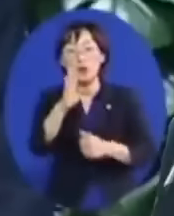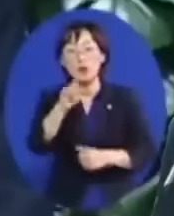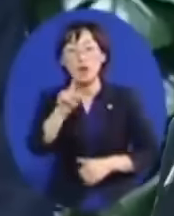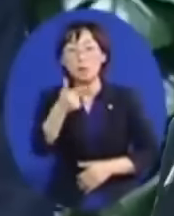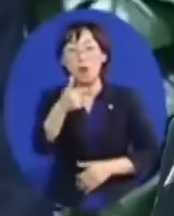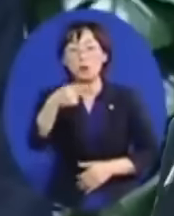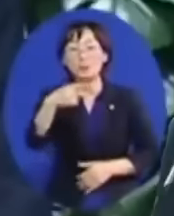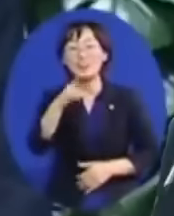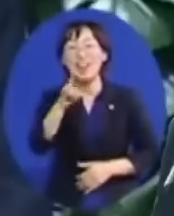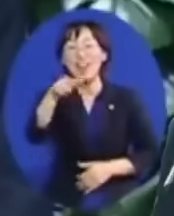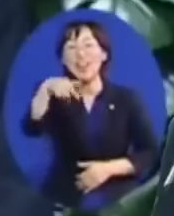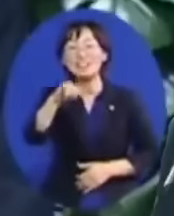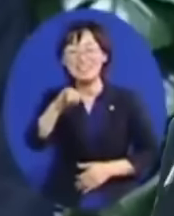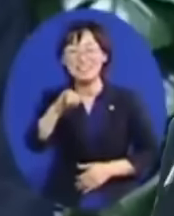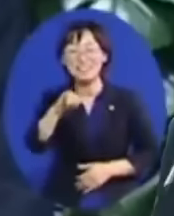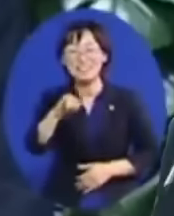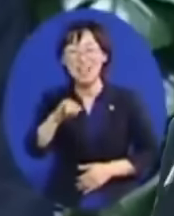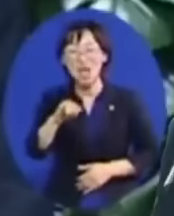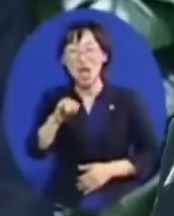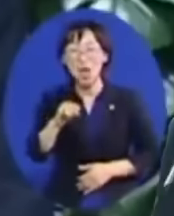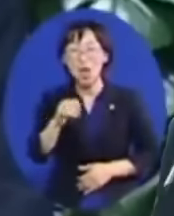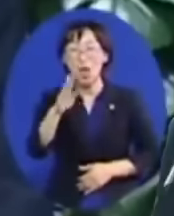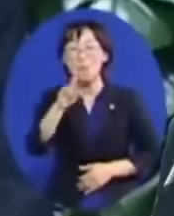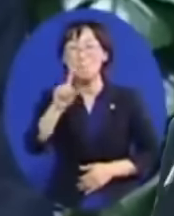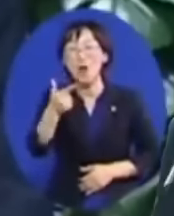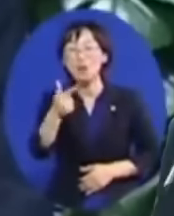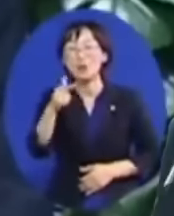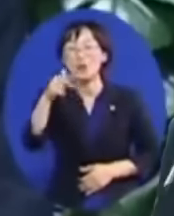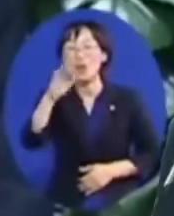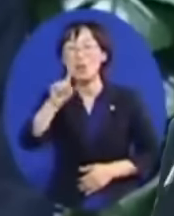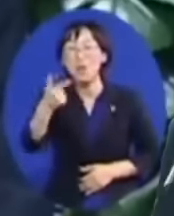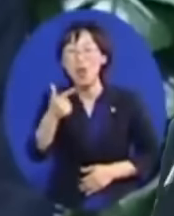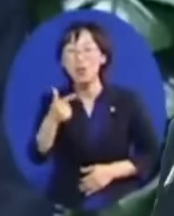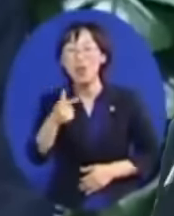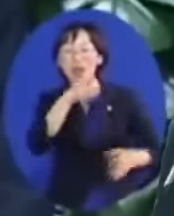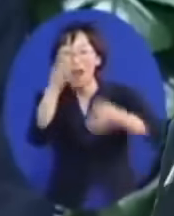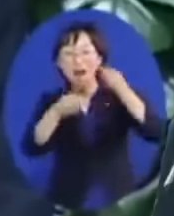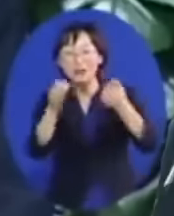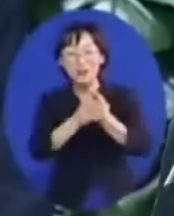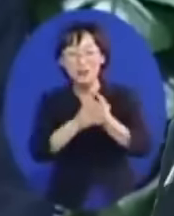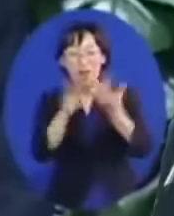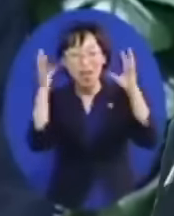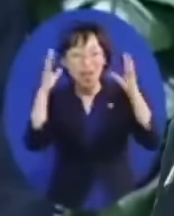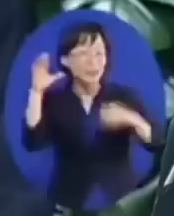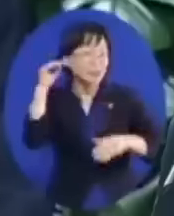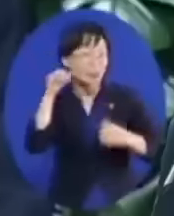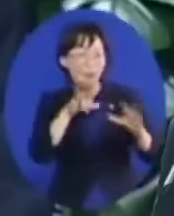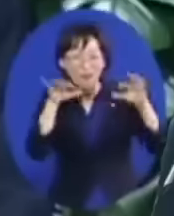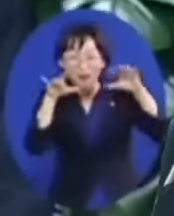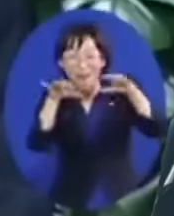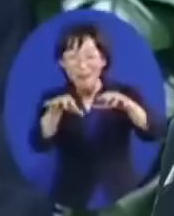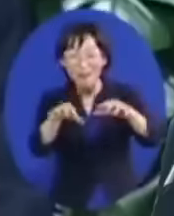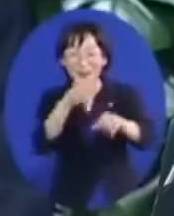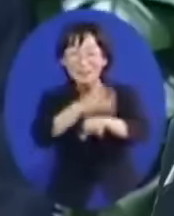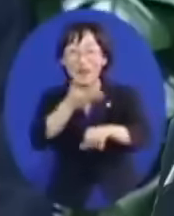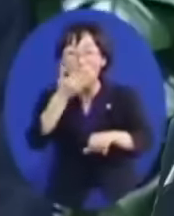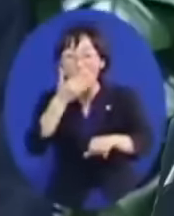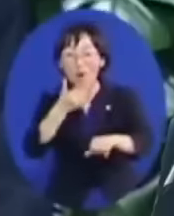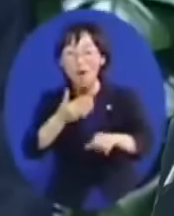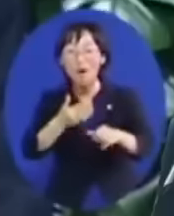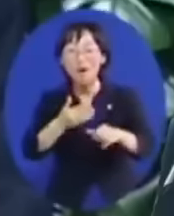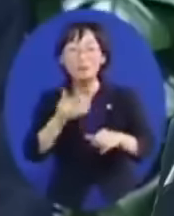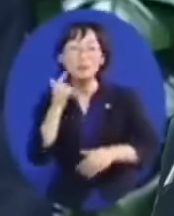뻔! 뻔! 하고 과음을 쳤습니다. 그럼 애들이 가서 번데기를 사 먹습니다. 우리 애도 가서